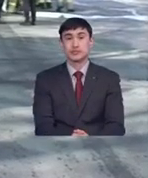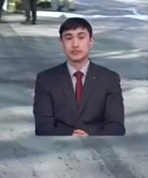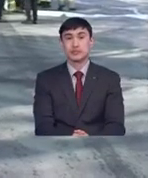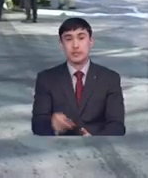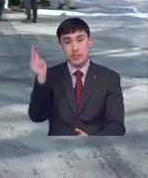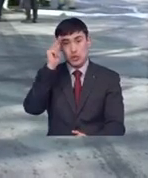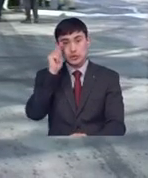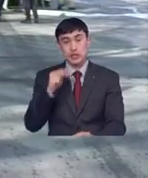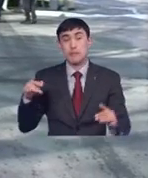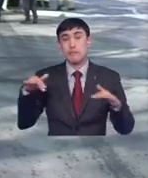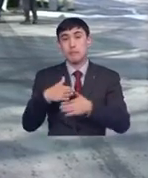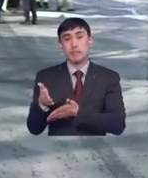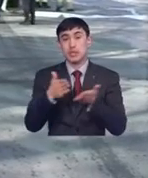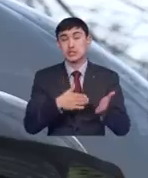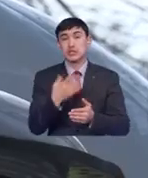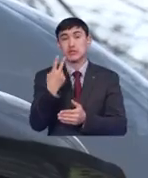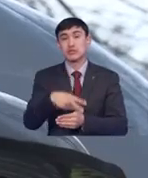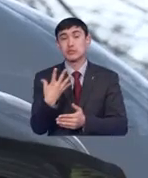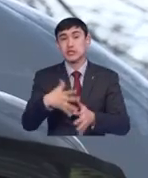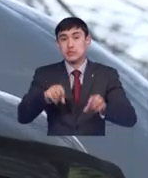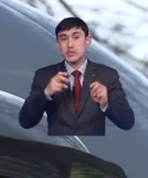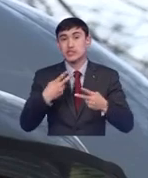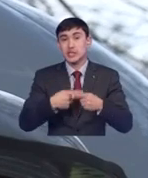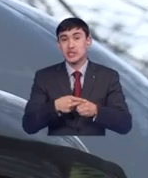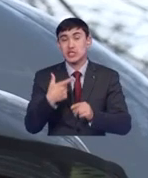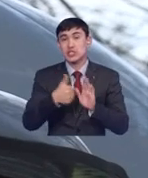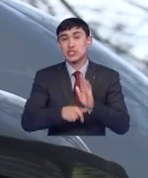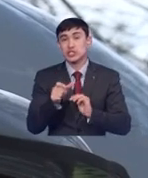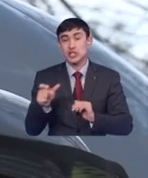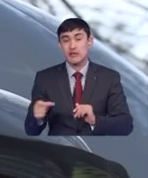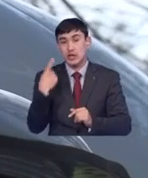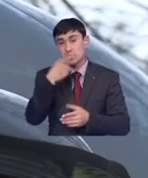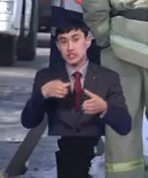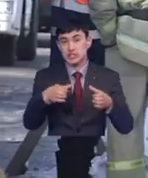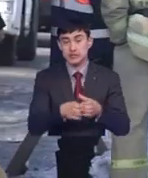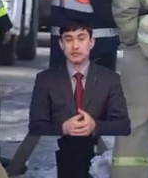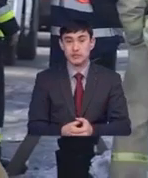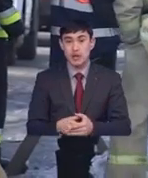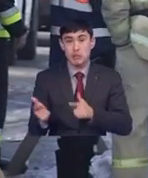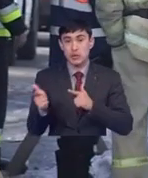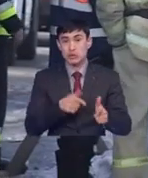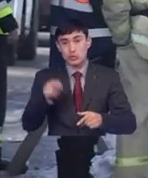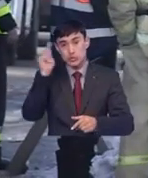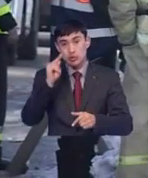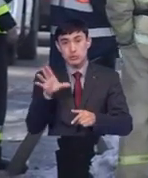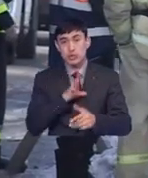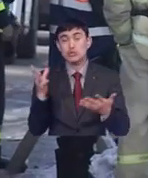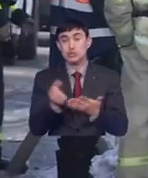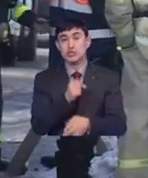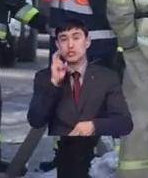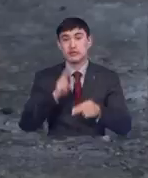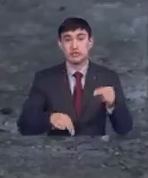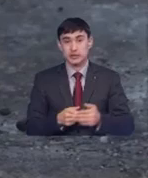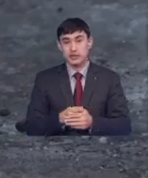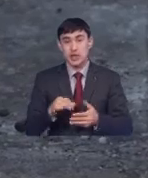было мобилизовано 25 единиц техники и более 60 человек личного состава. Подготовка к учению была успешно